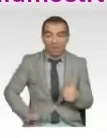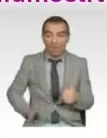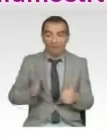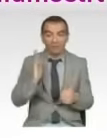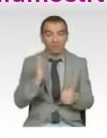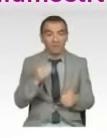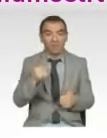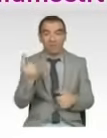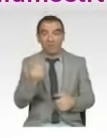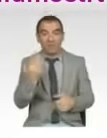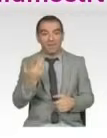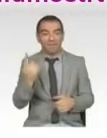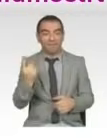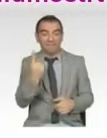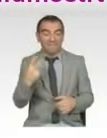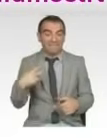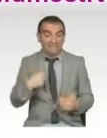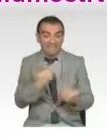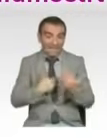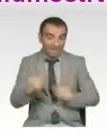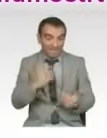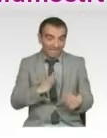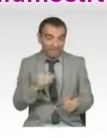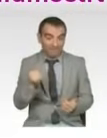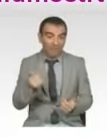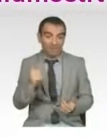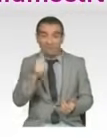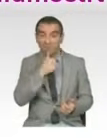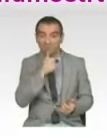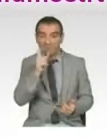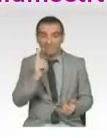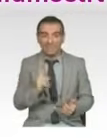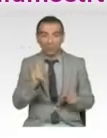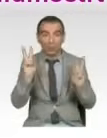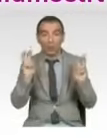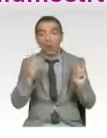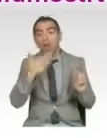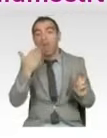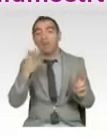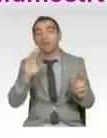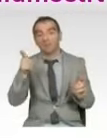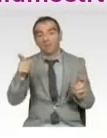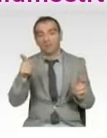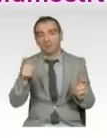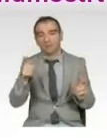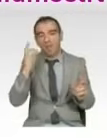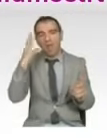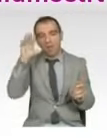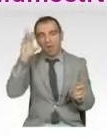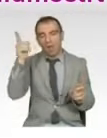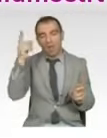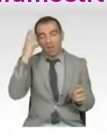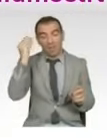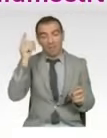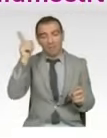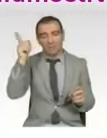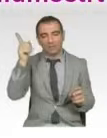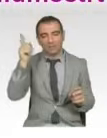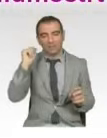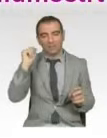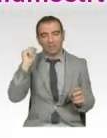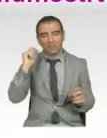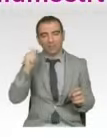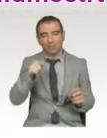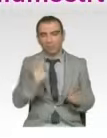beşik kertmen vardı Kongo'da. Evet. Zaten babam ilk böyle daha konuyu anlatmadan o sezdi, zaten anladı.